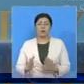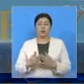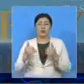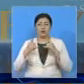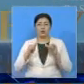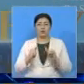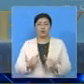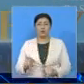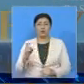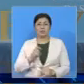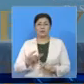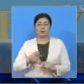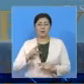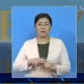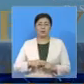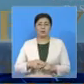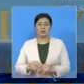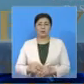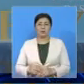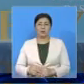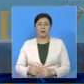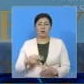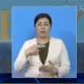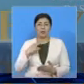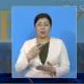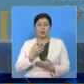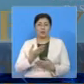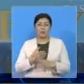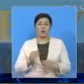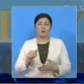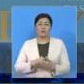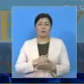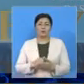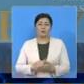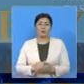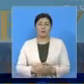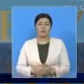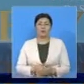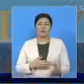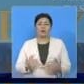иесі осы малдарды қамамау себебінен олар жол апатына